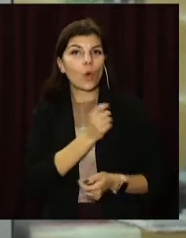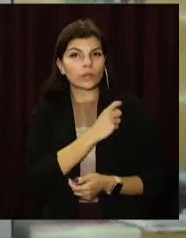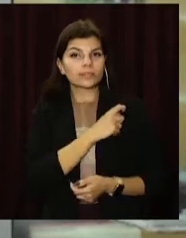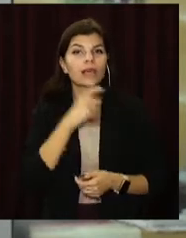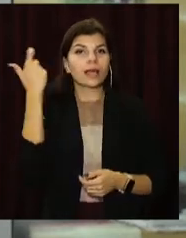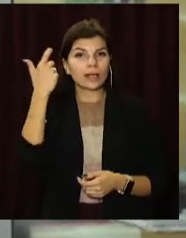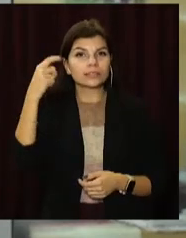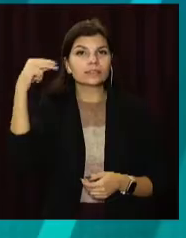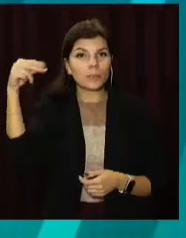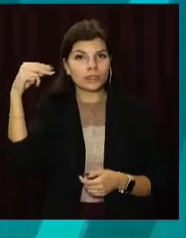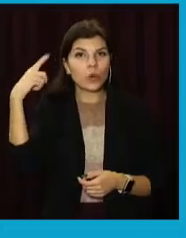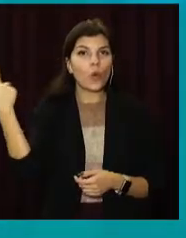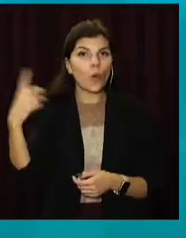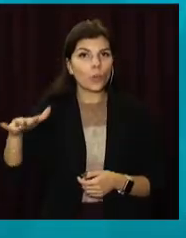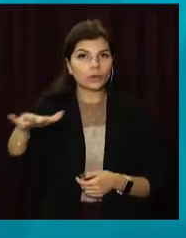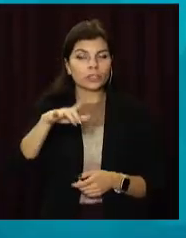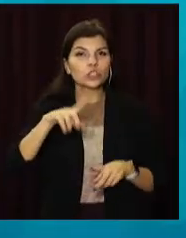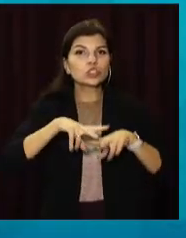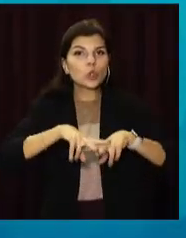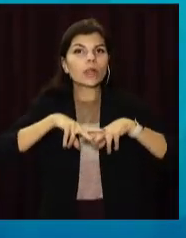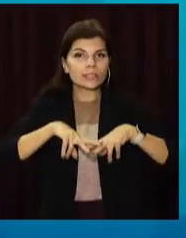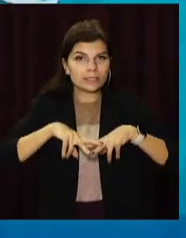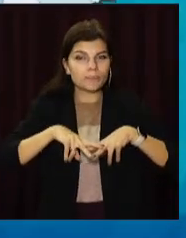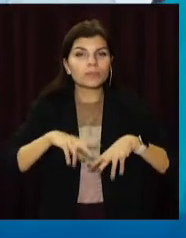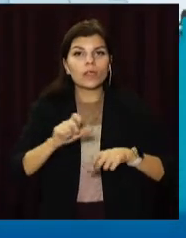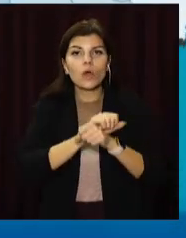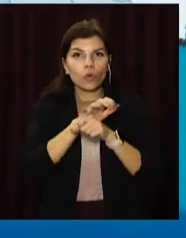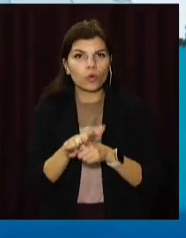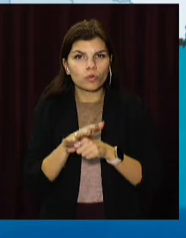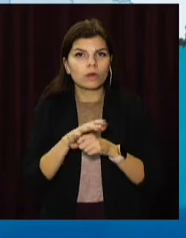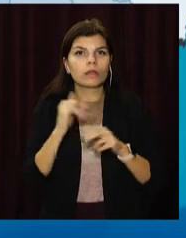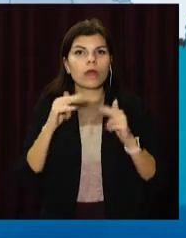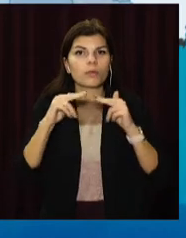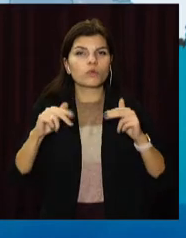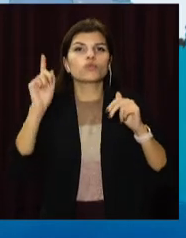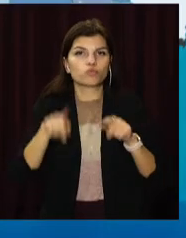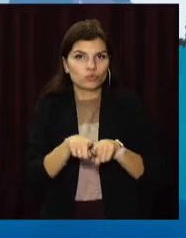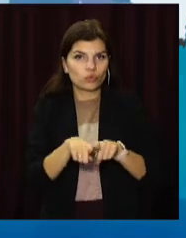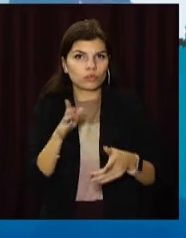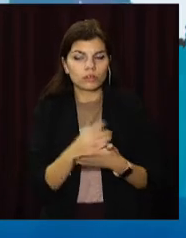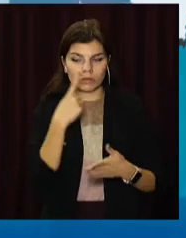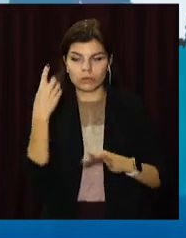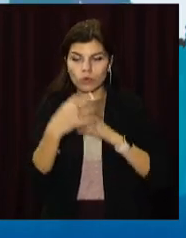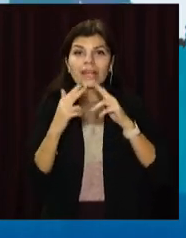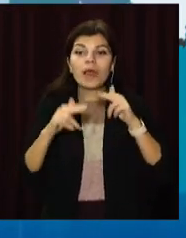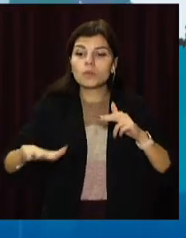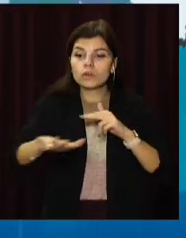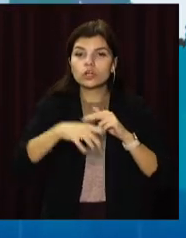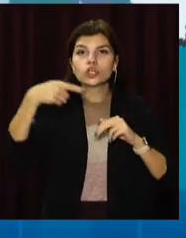Одеській, Харківській, Запорізькій областях та столиці. Коронавірус лютує і на Дніпропетровщині. За минулу добу в